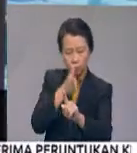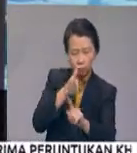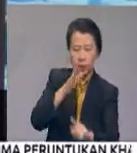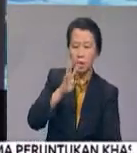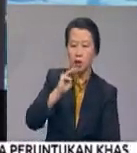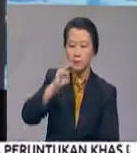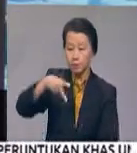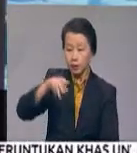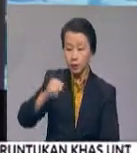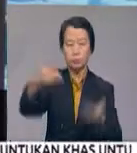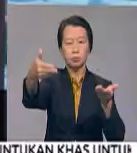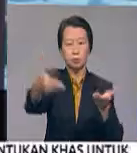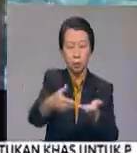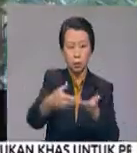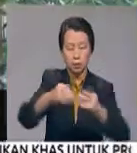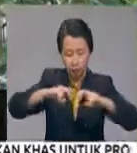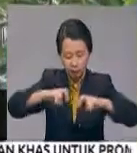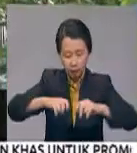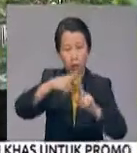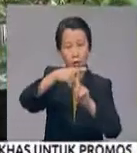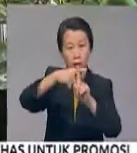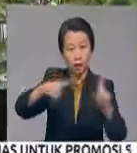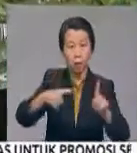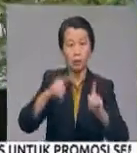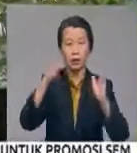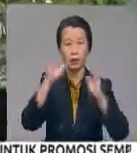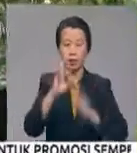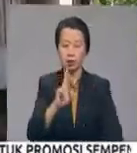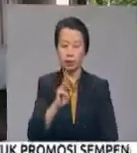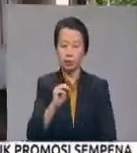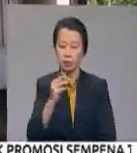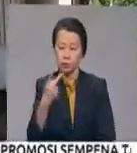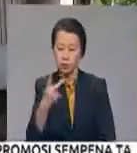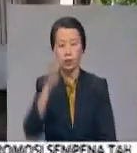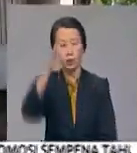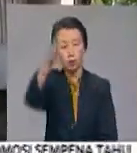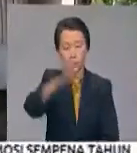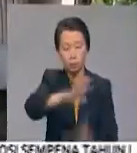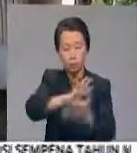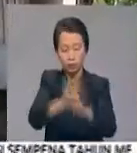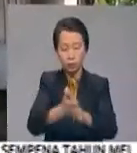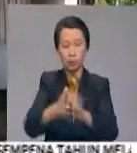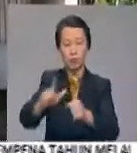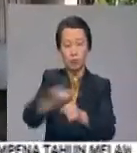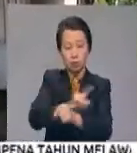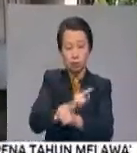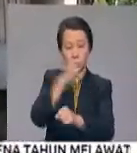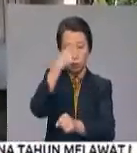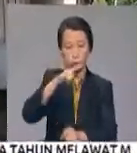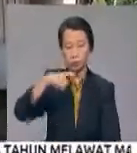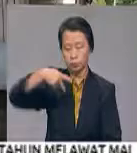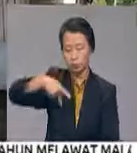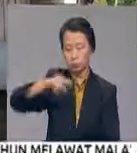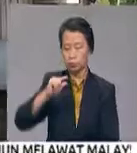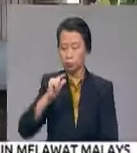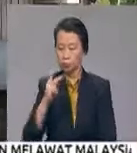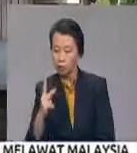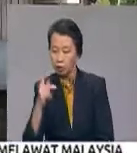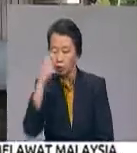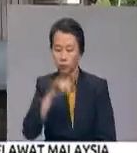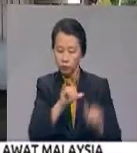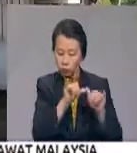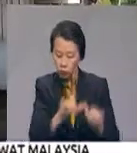yang diperkenal dalam kajian separuh penggal rancangan Malaysia ke-11 bakal menjadi pelengkap kepada pgk untuk